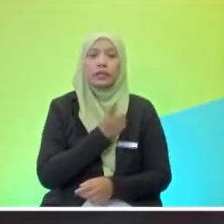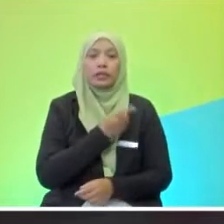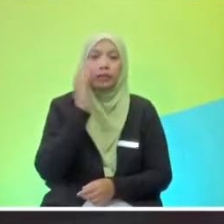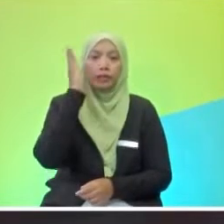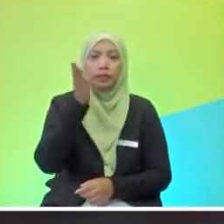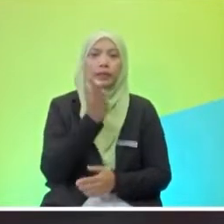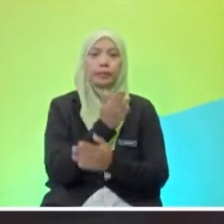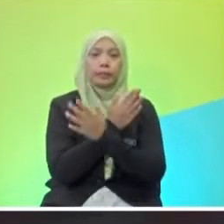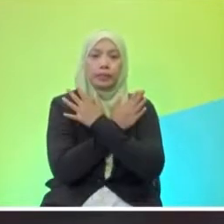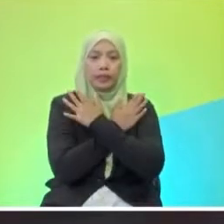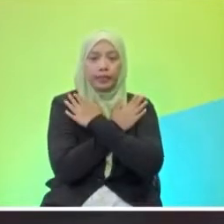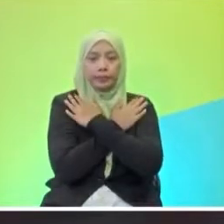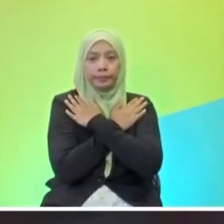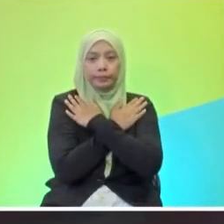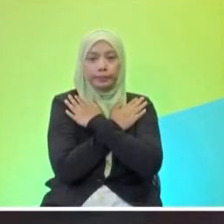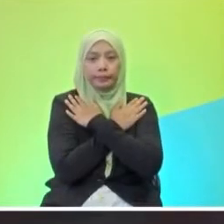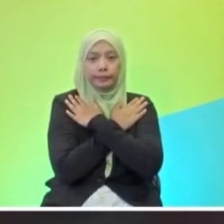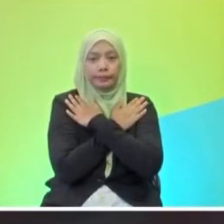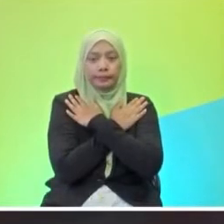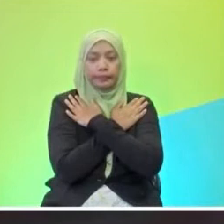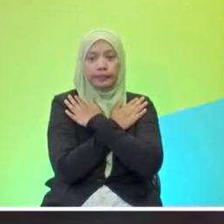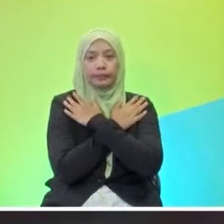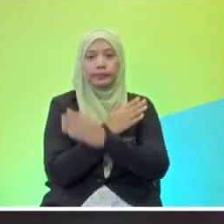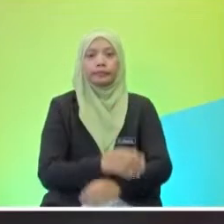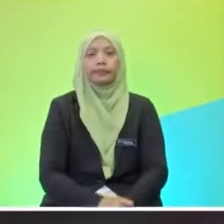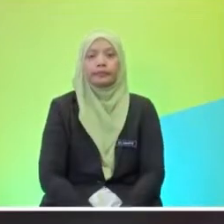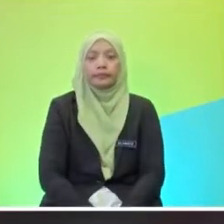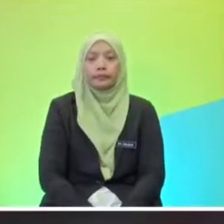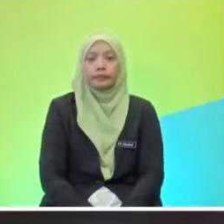anda semua Jangan kemana-mana kembali langsung saja